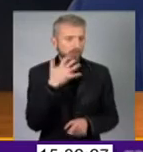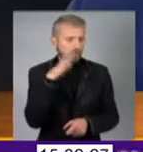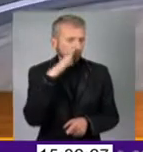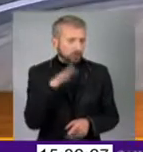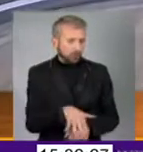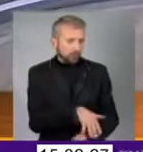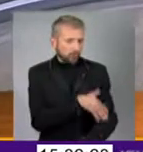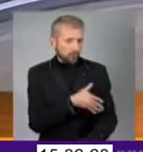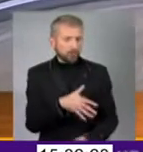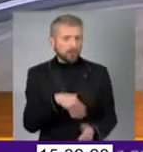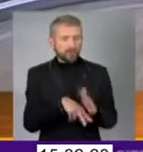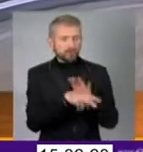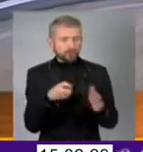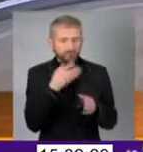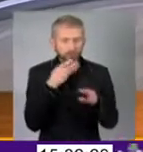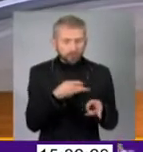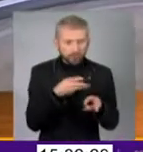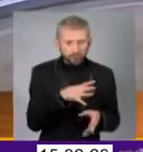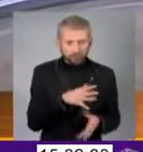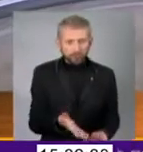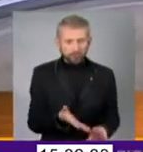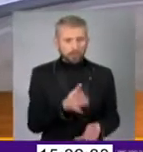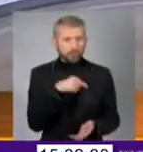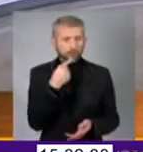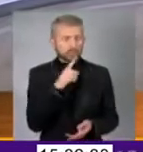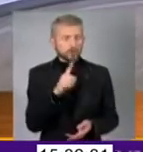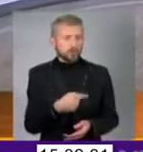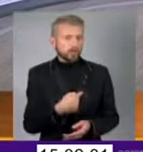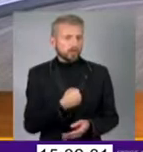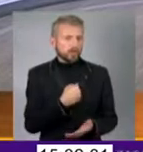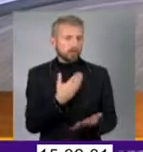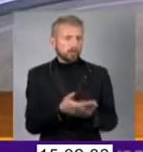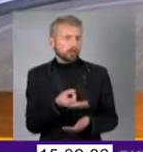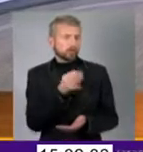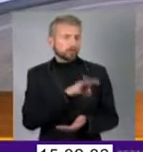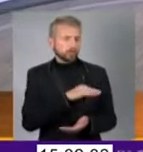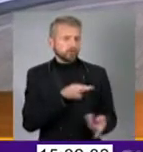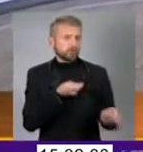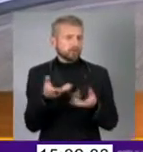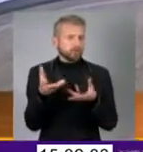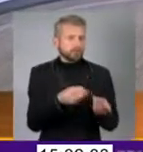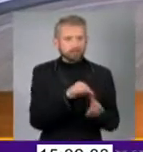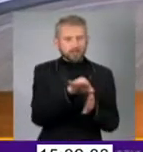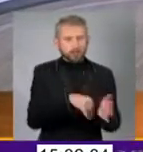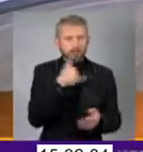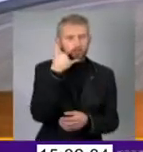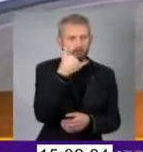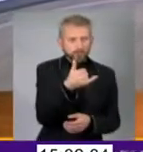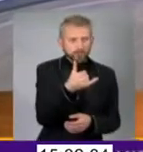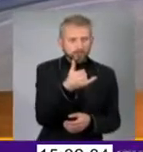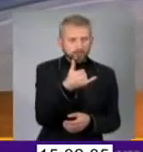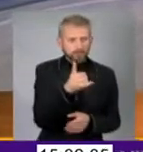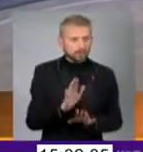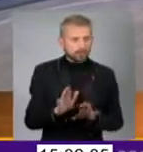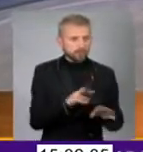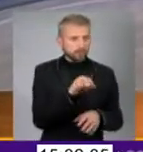води, було відключення по теплу. І говорити про те, що я прямо користуюся адмінпливом і зразу набираю, вибачте, будь ласка,